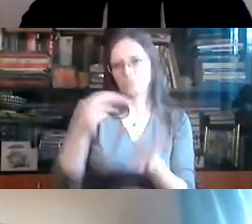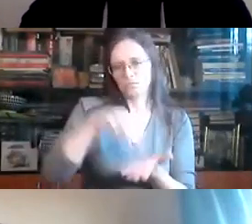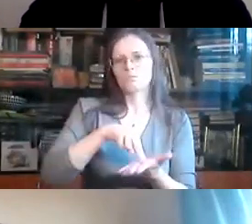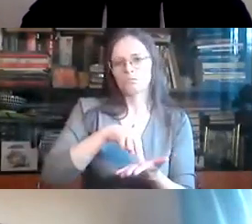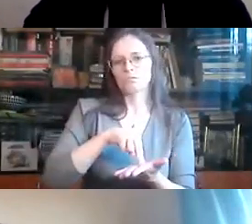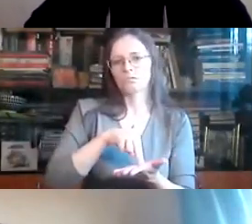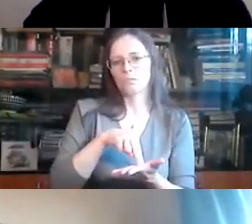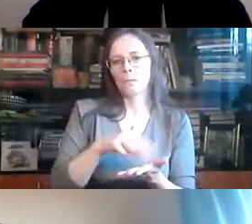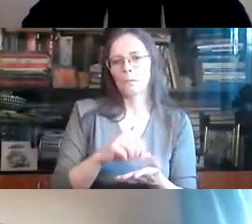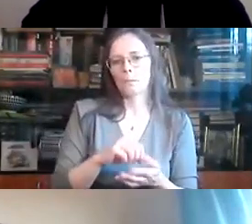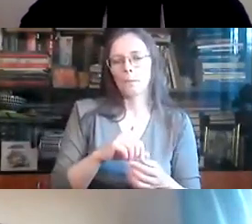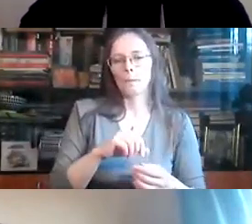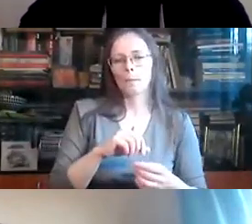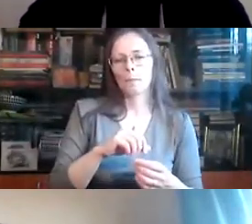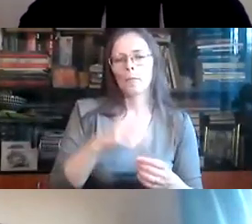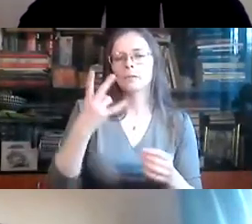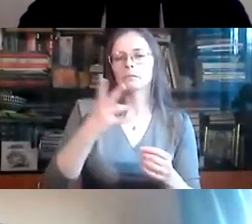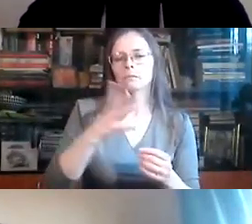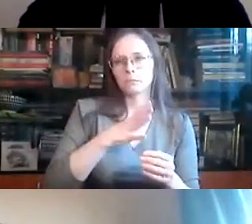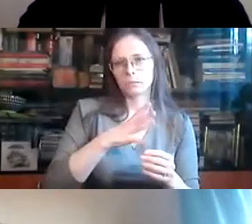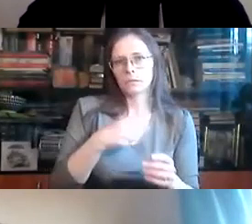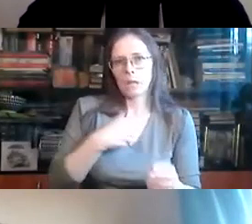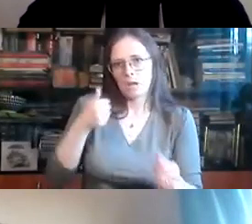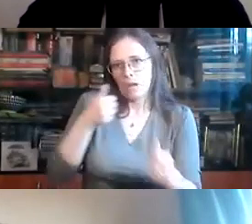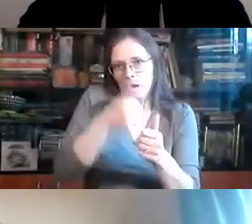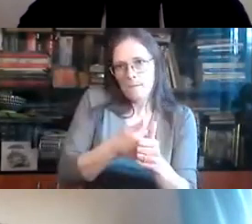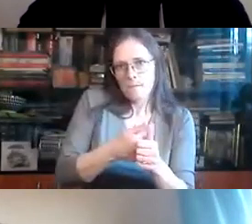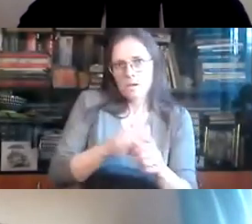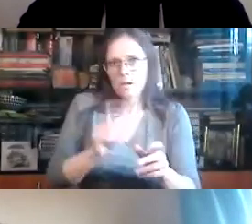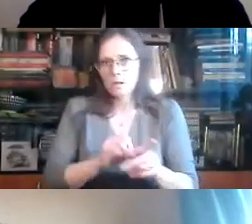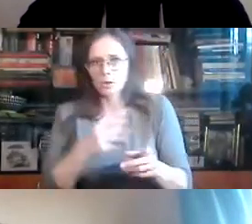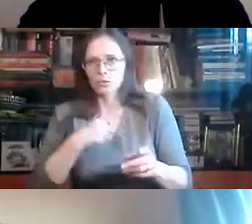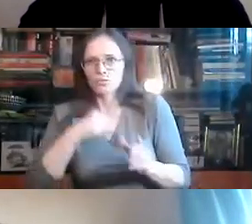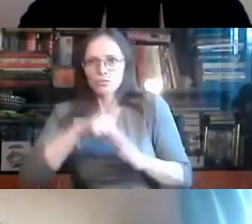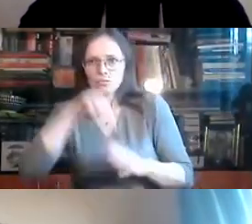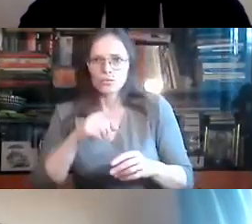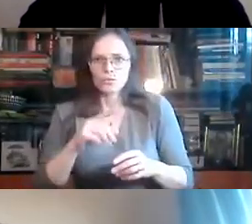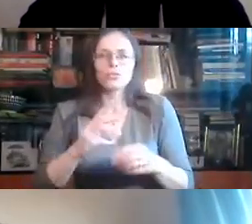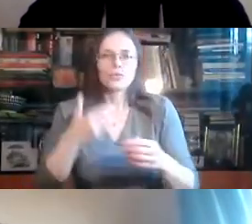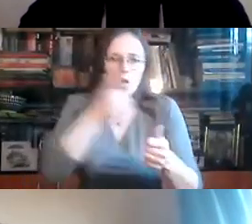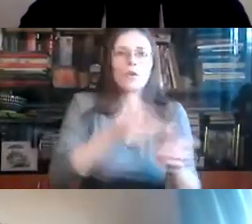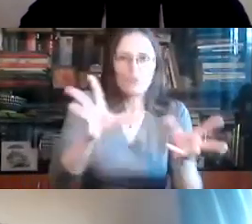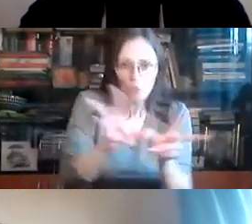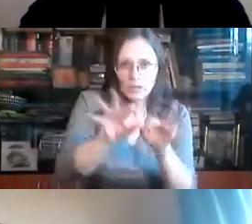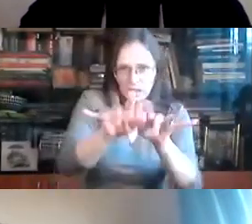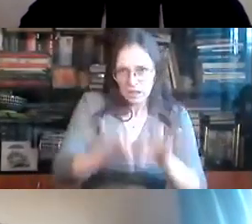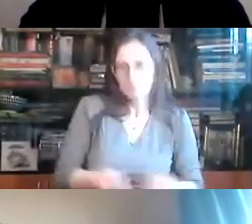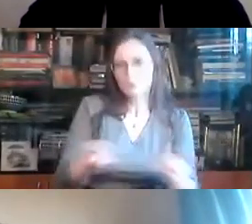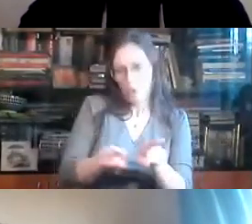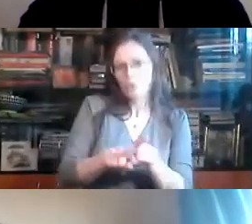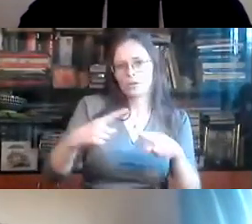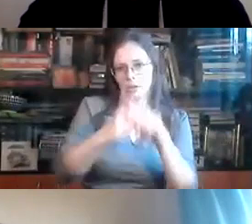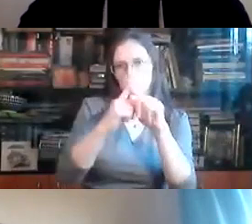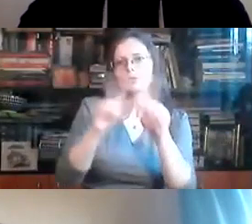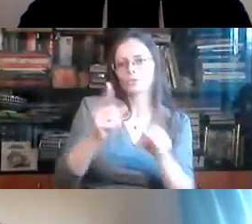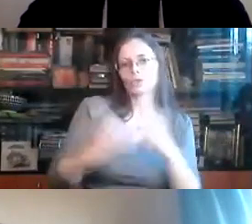должны держать на пульсе, в том числе использовать технологии, но не подменять. Спасибо, простите, долго, наверное, занял.